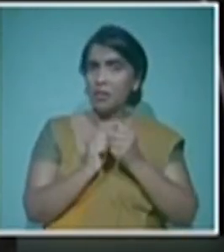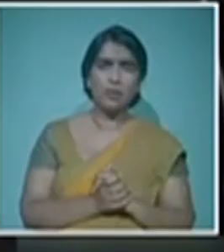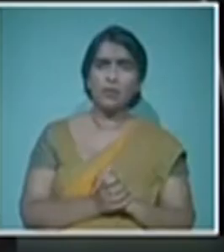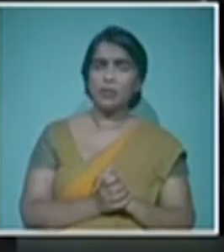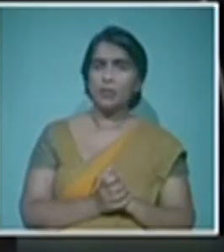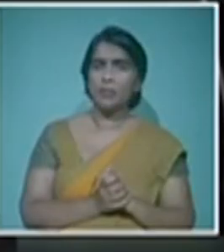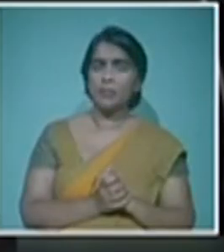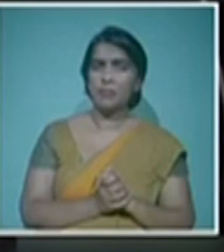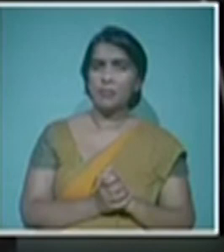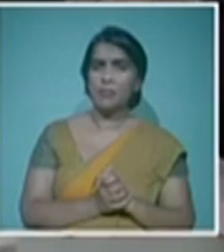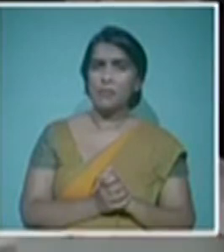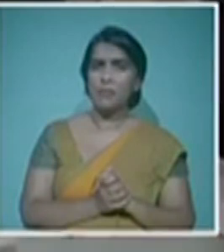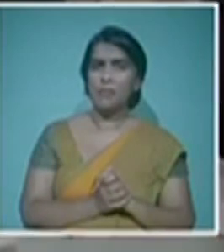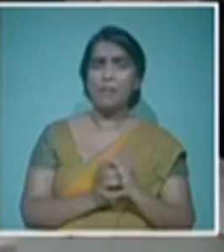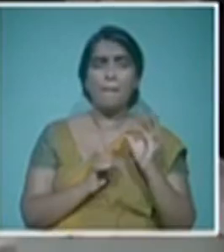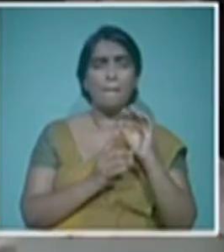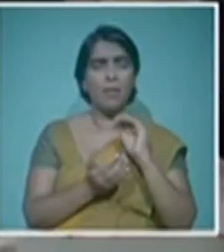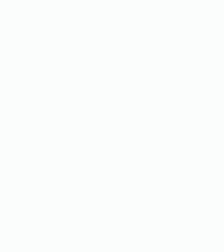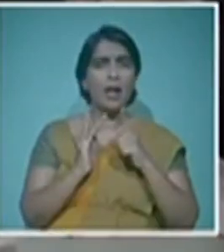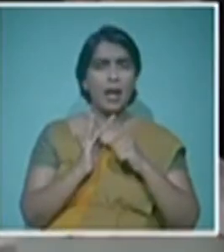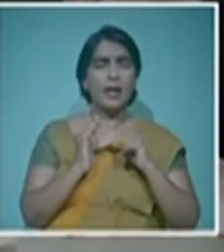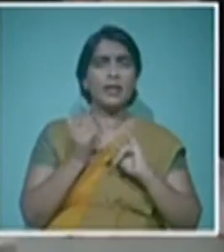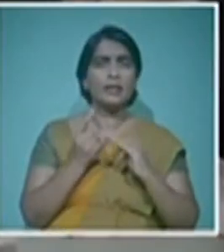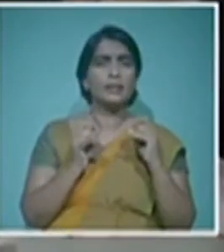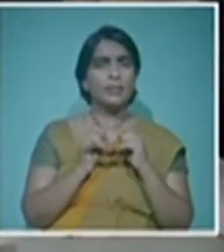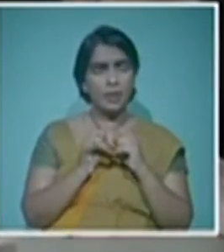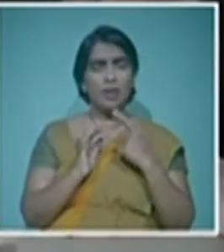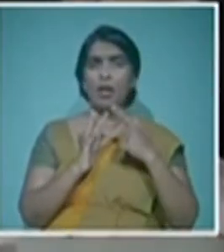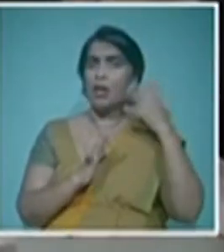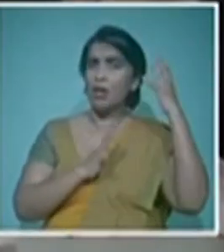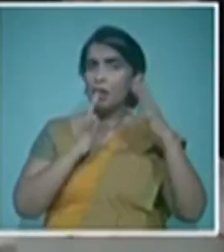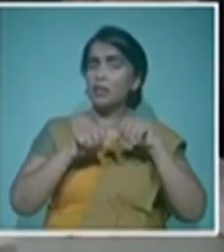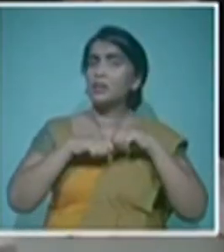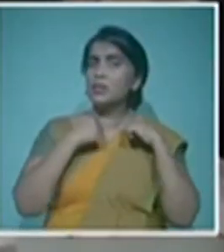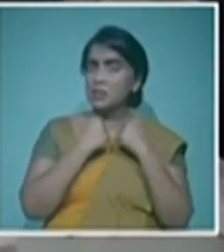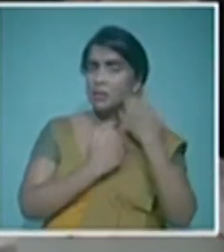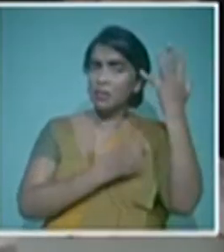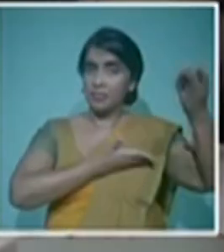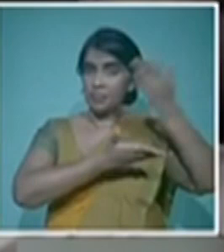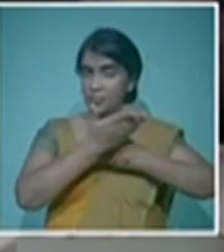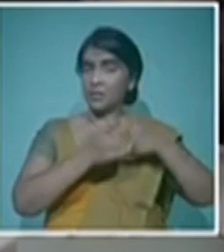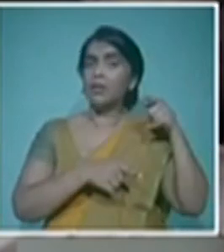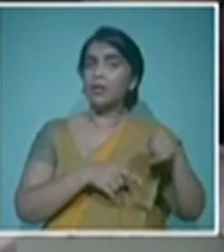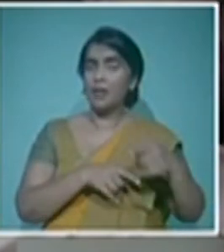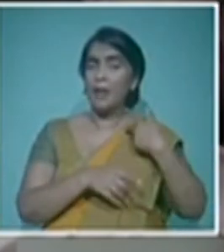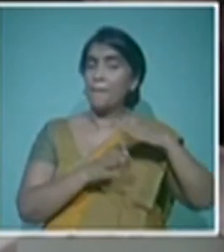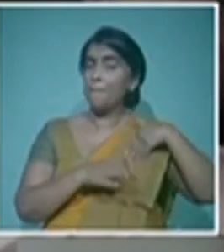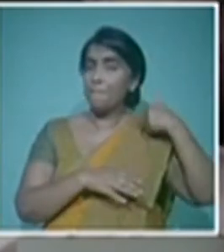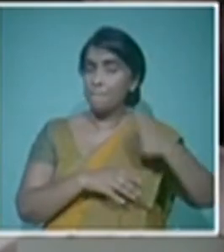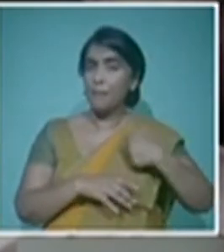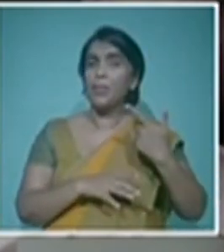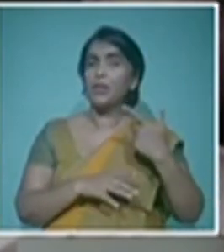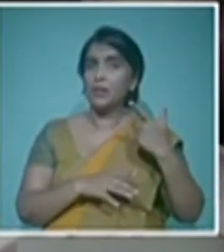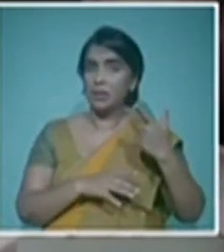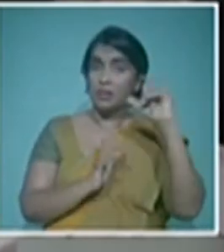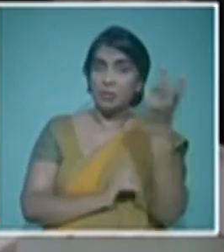යනවද? අපිට ඔක්කොම පුද්ගලික ණය, ISBs, ඒ වගේම ජාත්‍යන්තර සංවිධාන වලින් ලබා ගත් ණයත්, මේකෙන් ප්‍රධානම එක තමයි